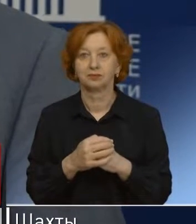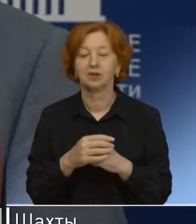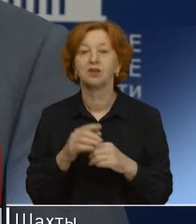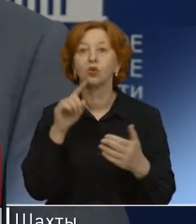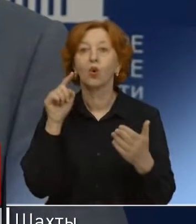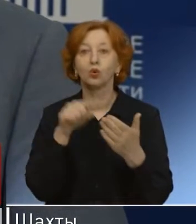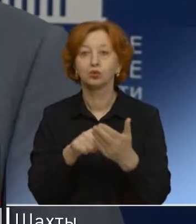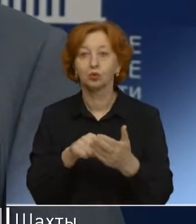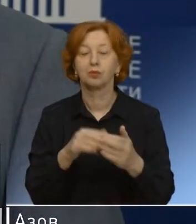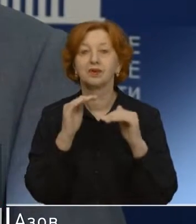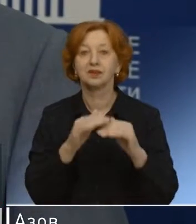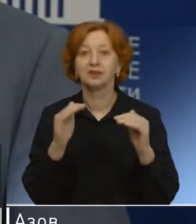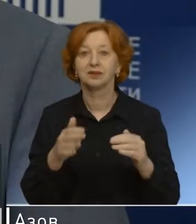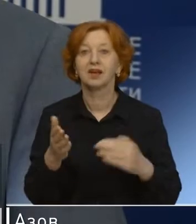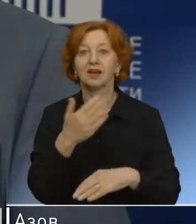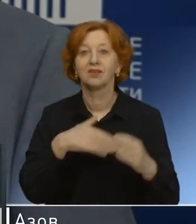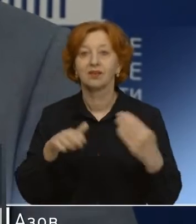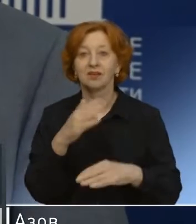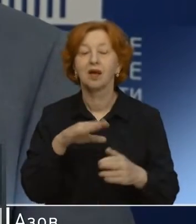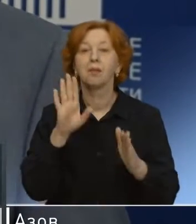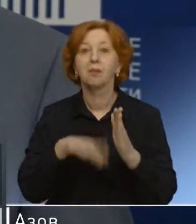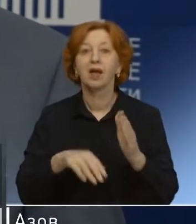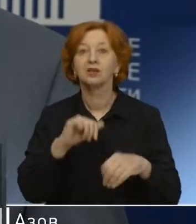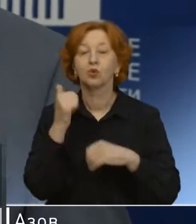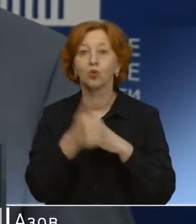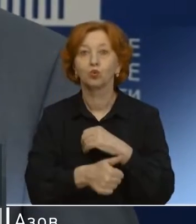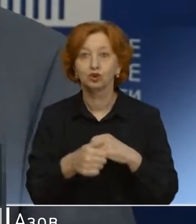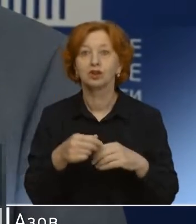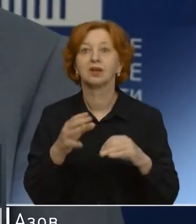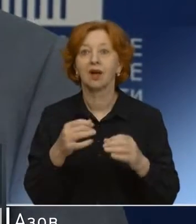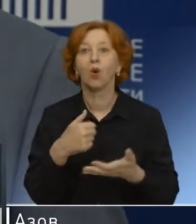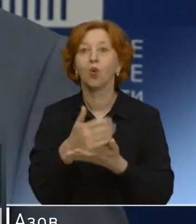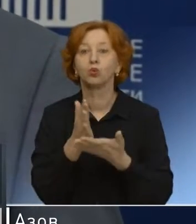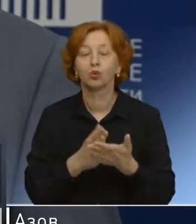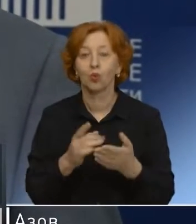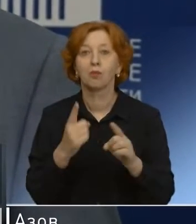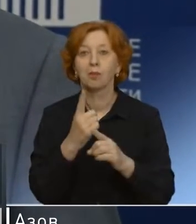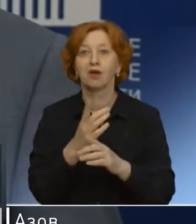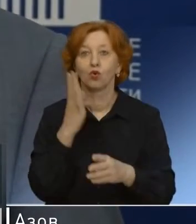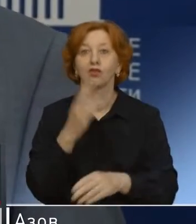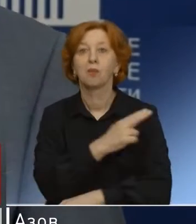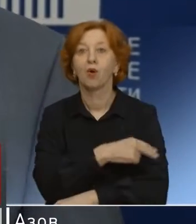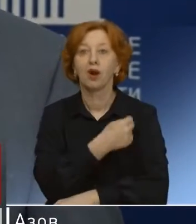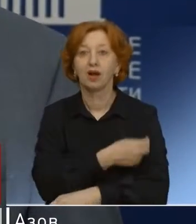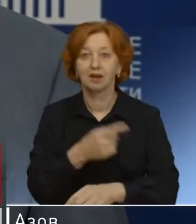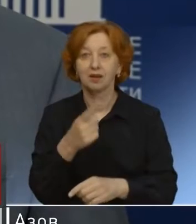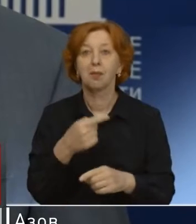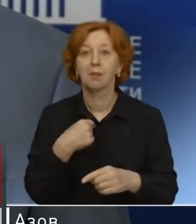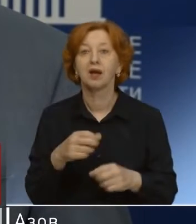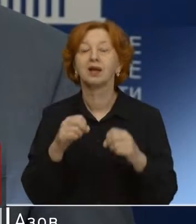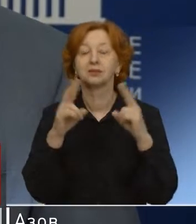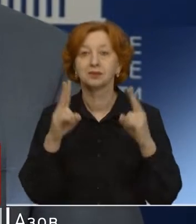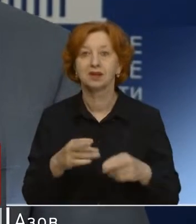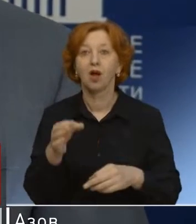Доступ детей-инвалидов без очереди к получению тех или иных услуг, прежде всего в поликлиниках. Мы приняли